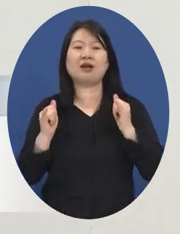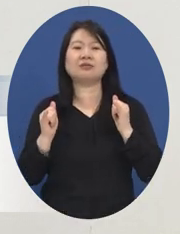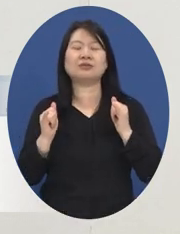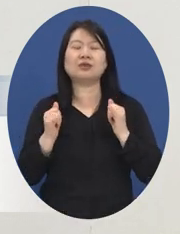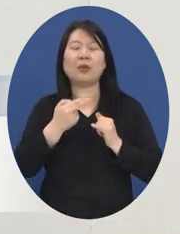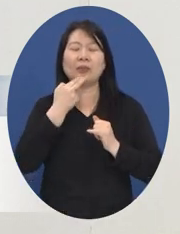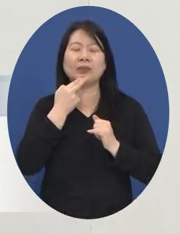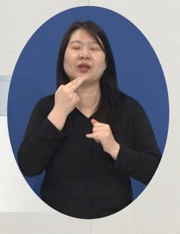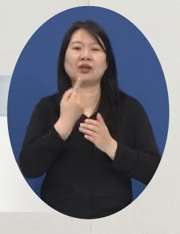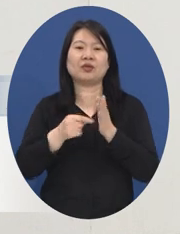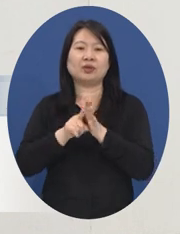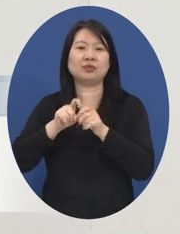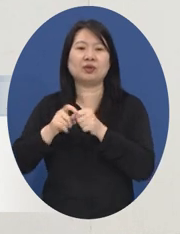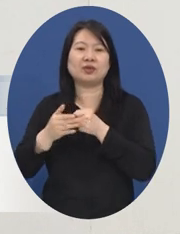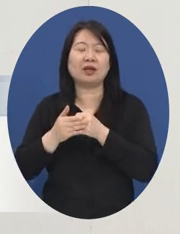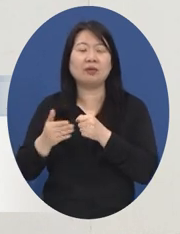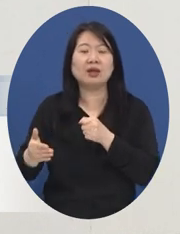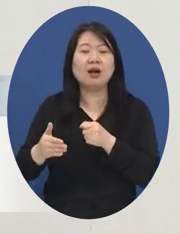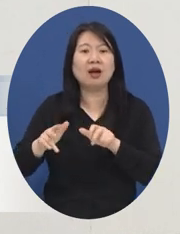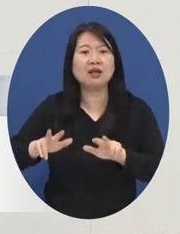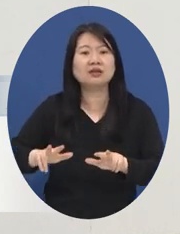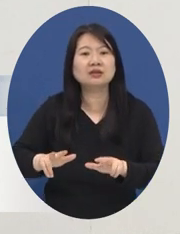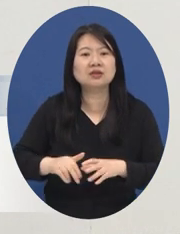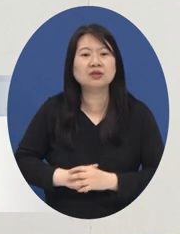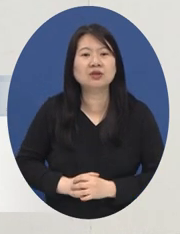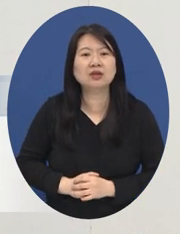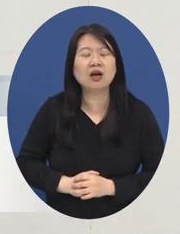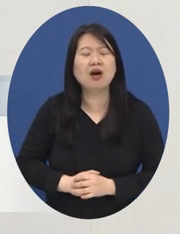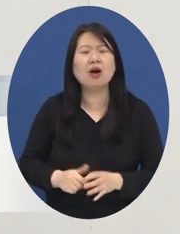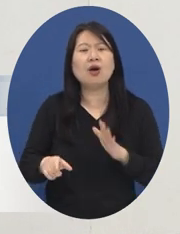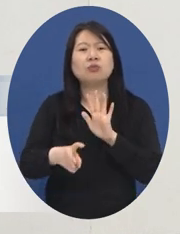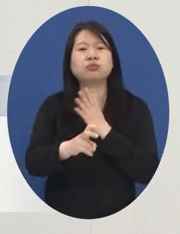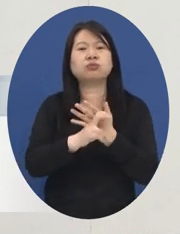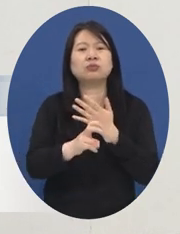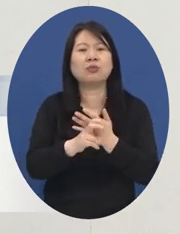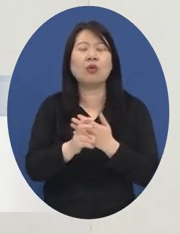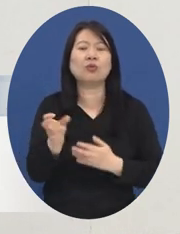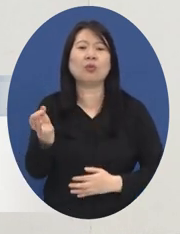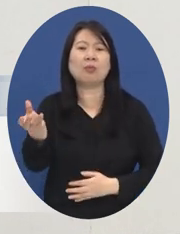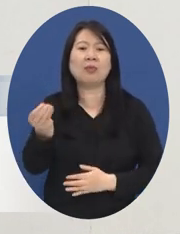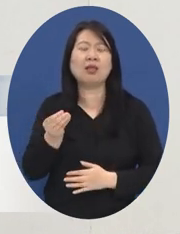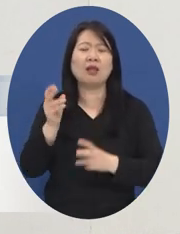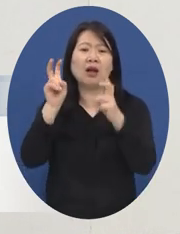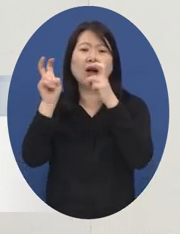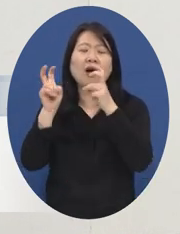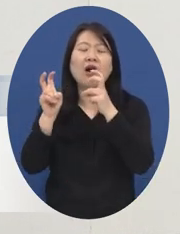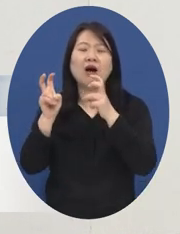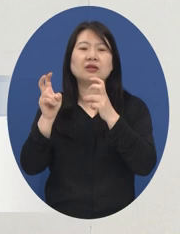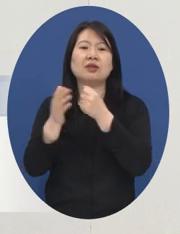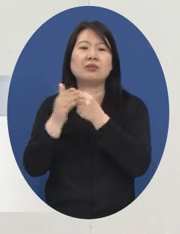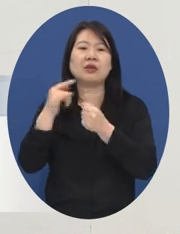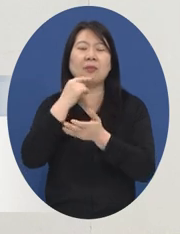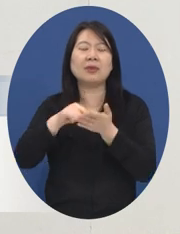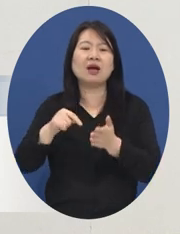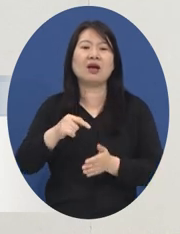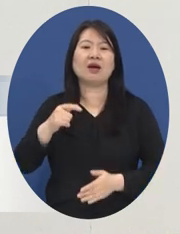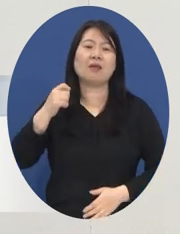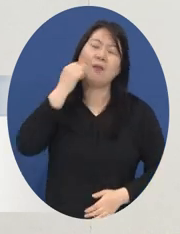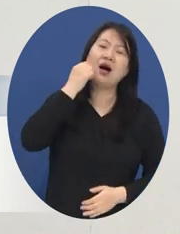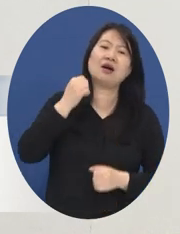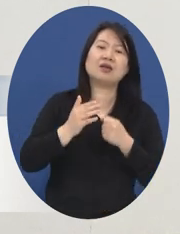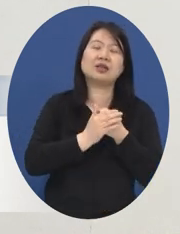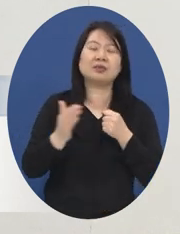하고 특히 아주 소액 때문에 불법 대부업체에 힘들어지는 피해자들이 많이 생겨서 그 부분을